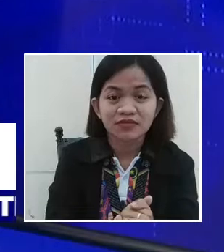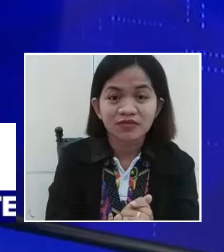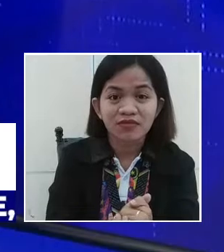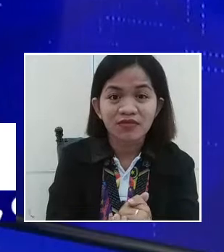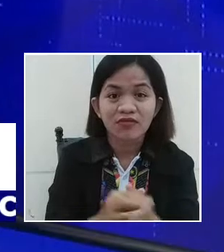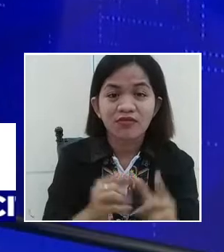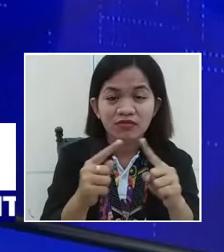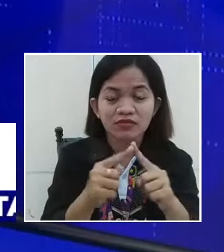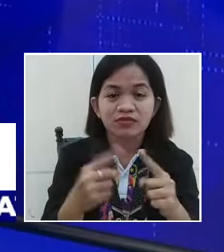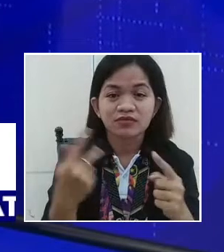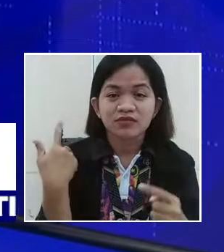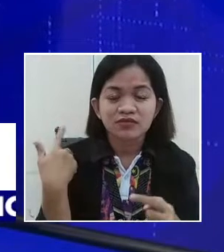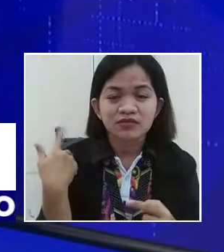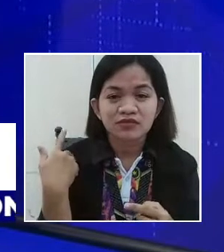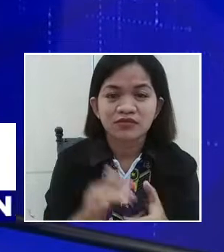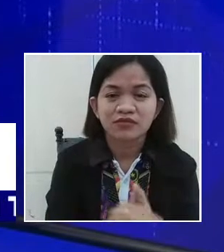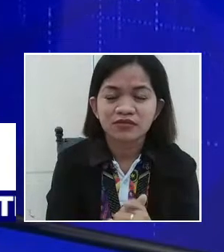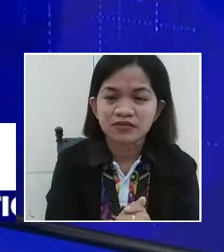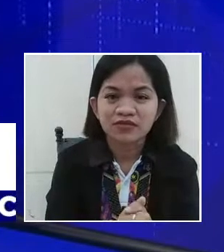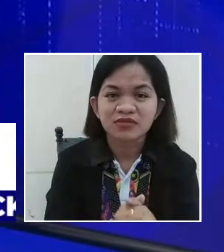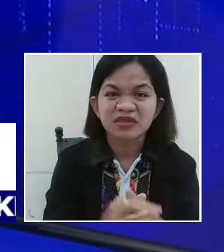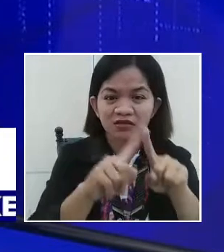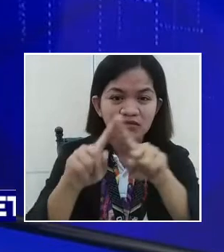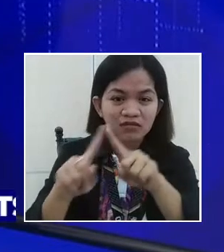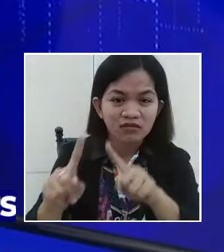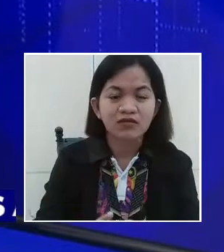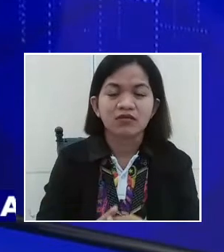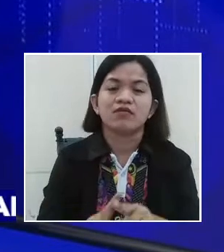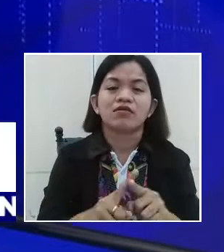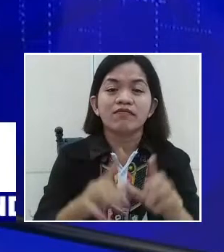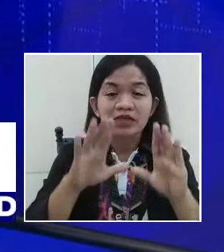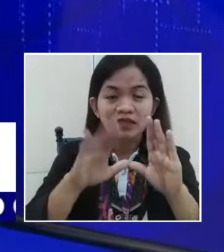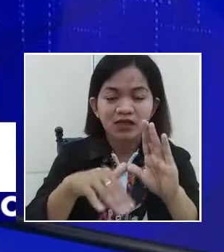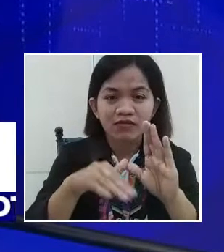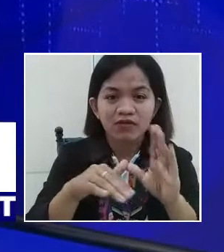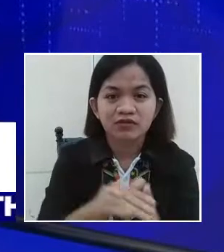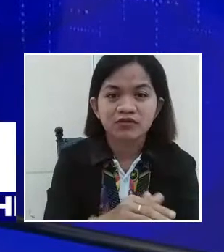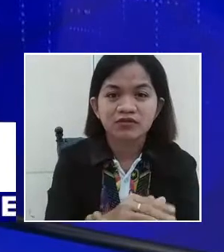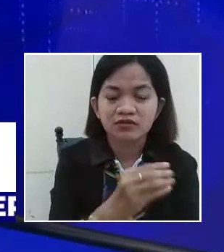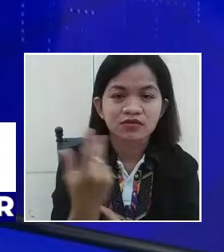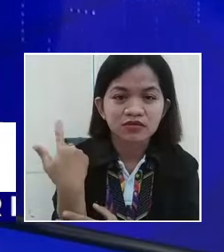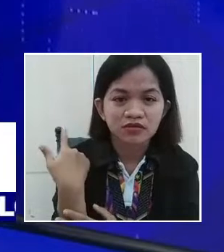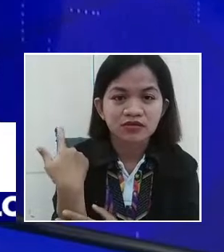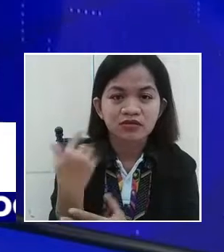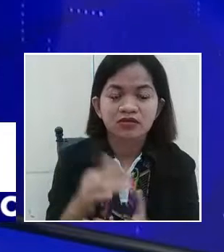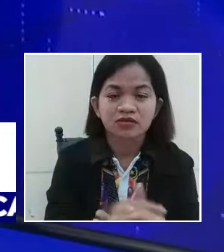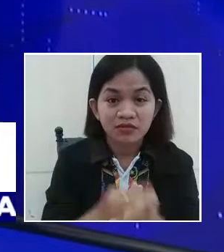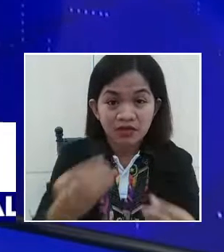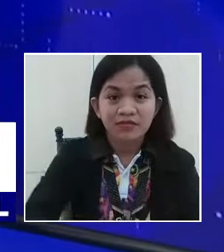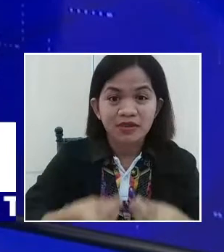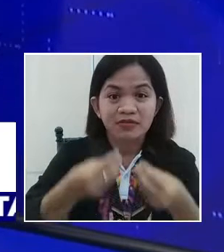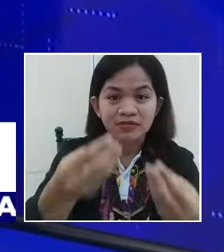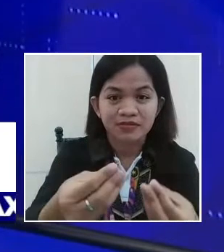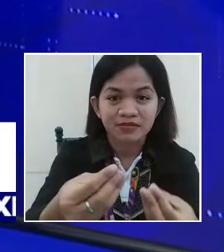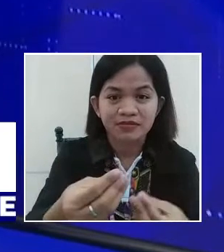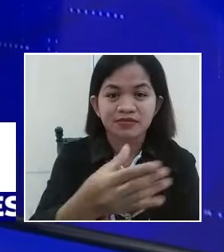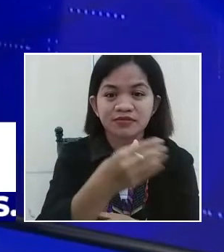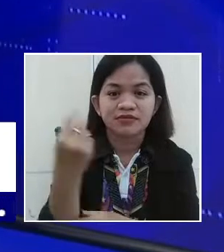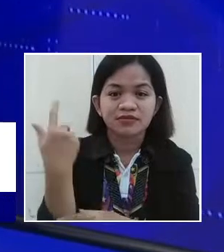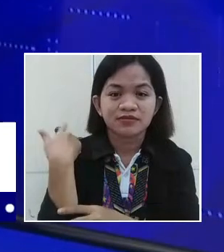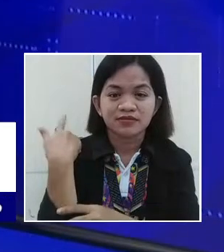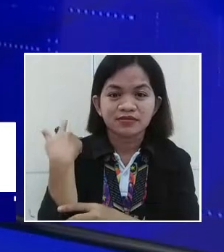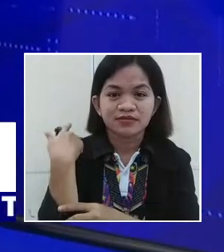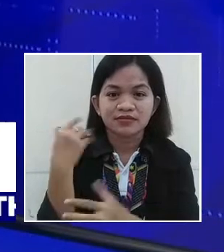karapatan ng mga taong may kapansanan. Alam niyo ho, kung pagbibigyan lang naman ang mga taong may kapansanan ng